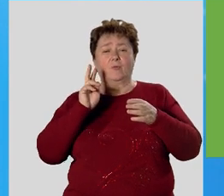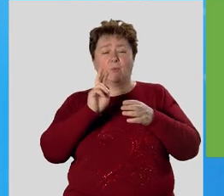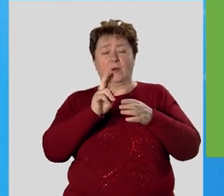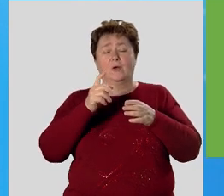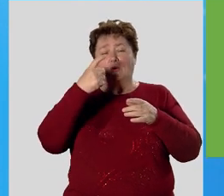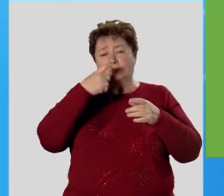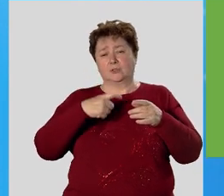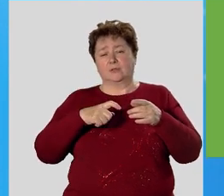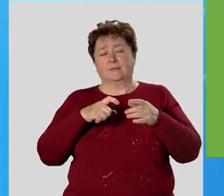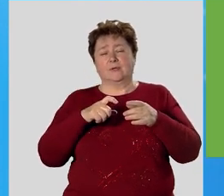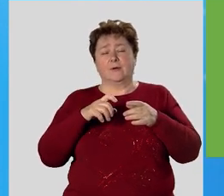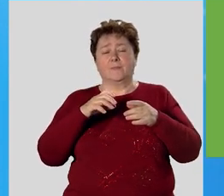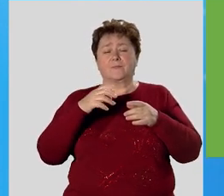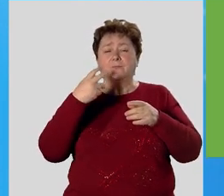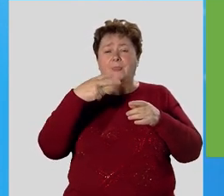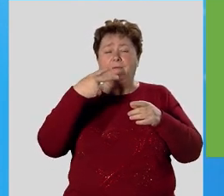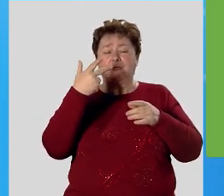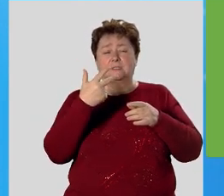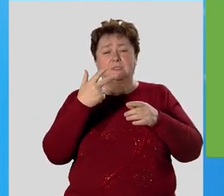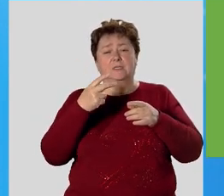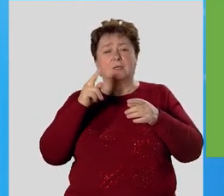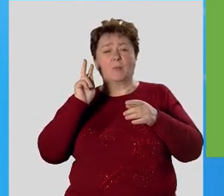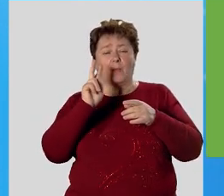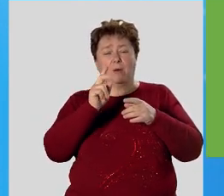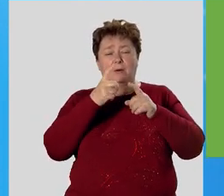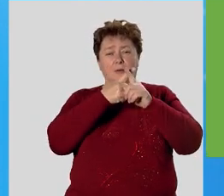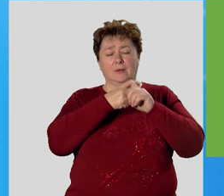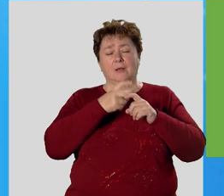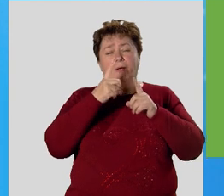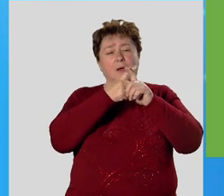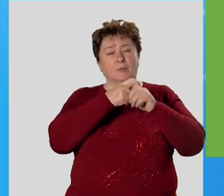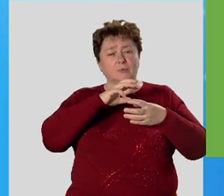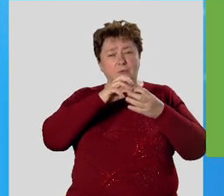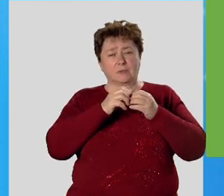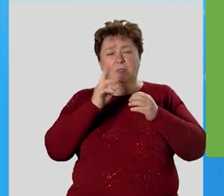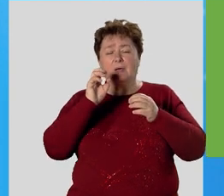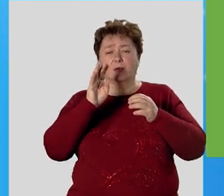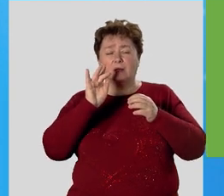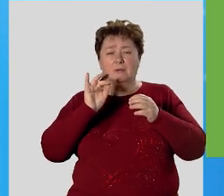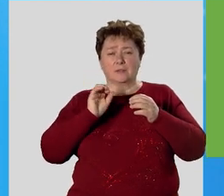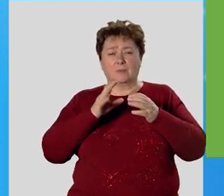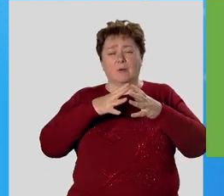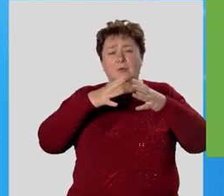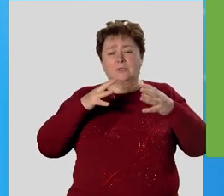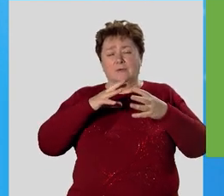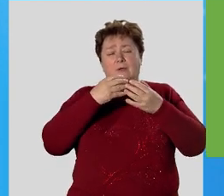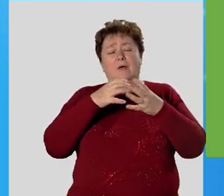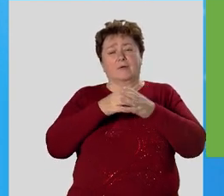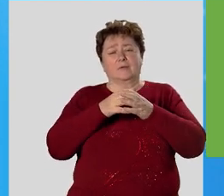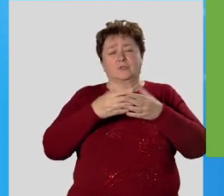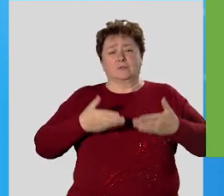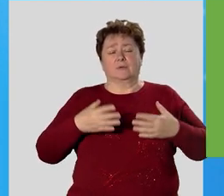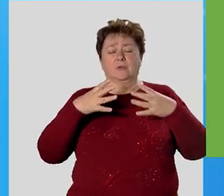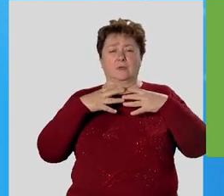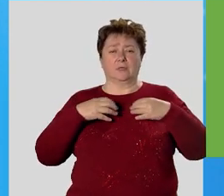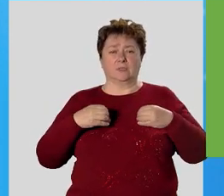У человека 23 пары хромосом. Число хромосом в кариотипе большинства видов живых